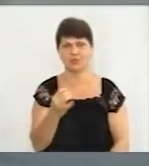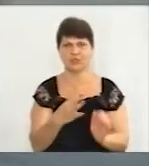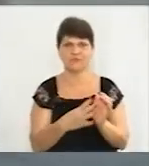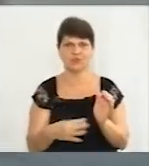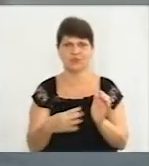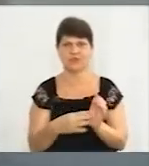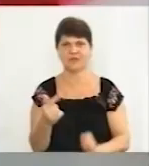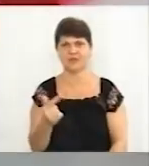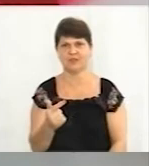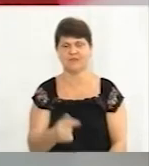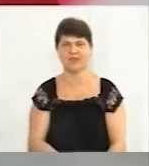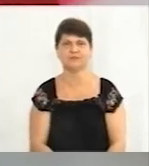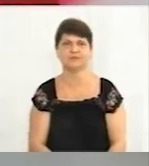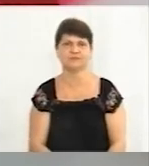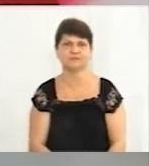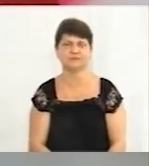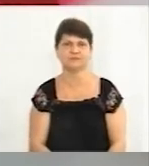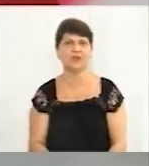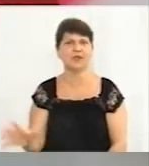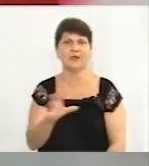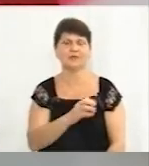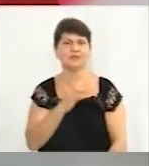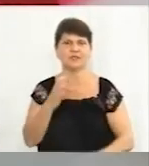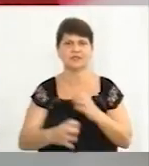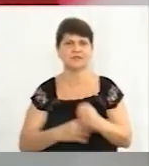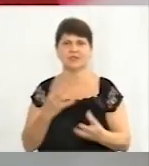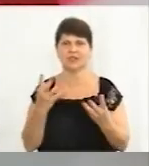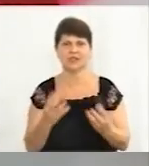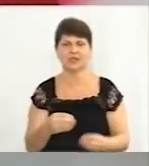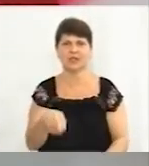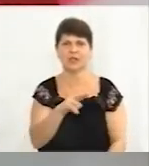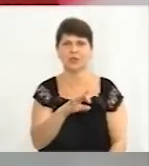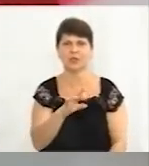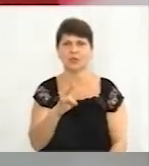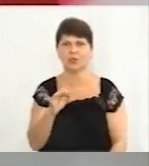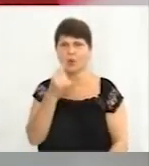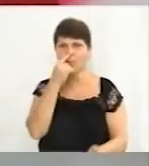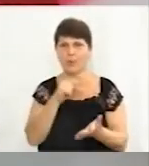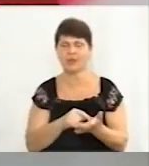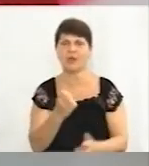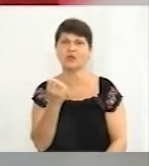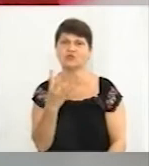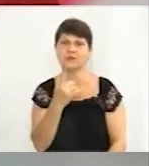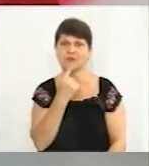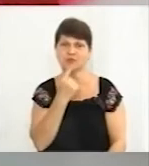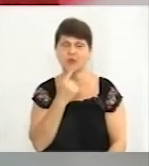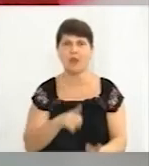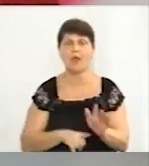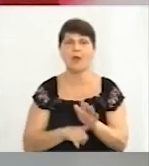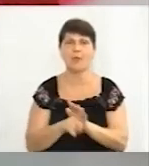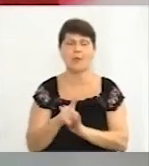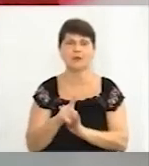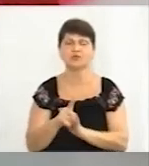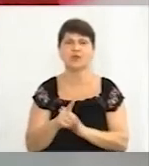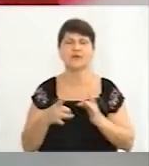на Суспільному. Вінниця. Всесвітній день донора щороку припадає на 14 червня. Вперше його почали відзначати